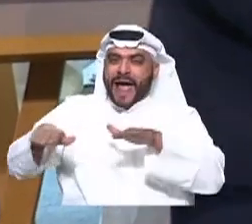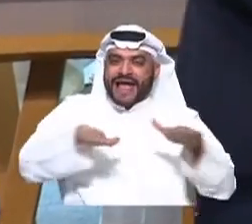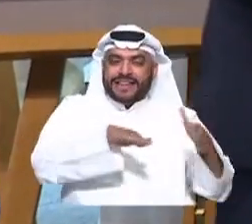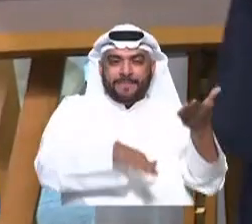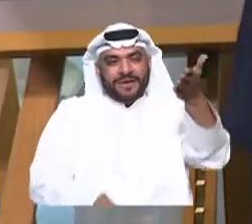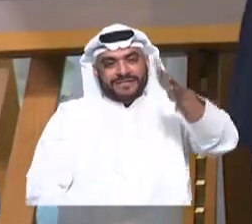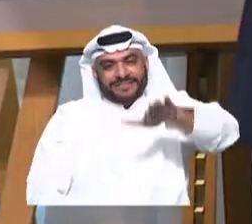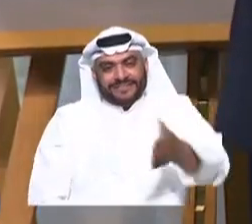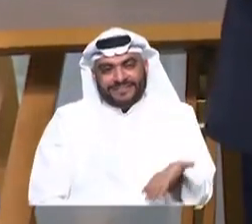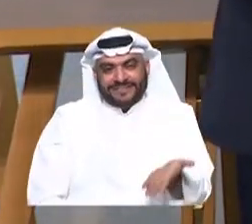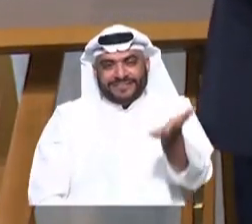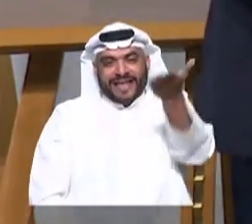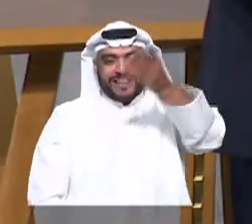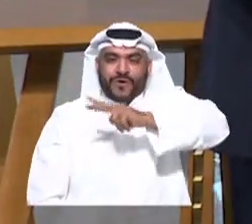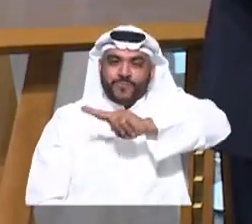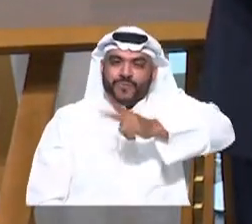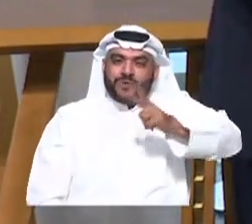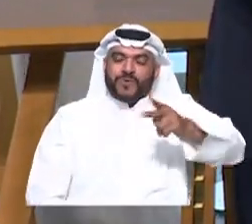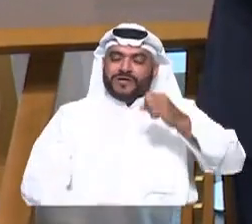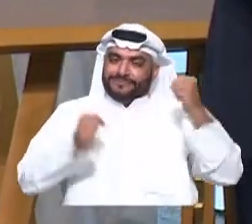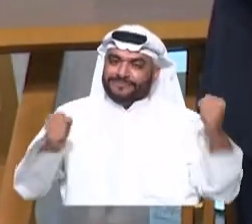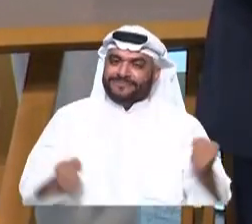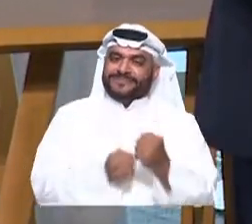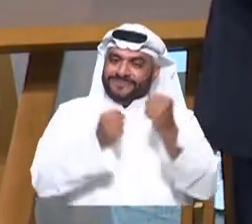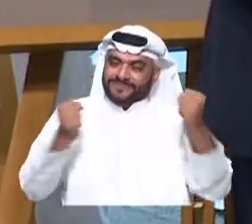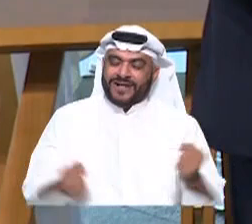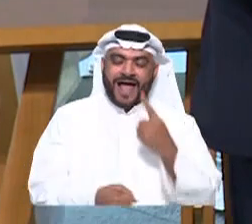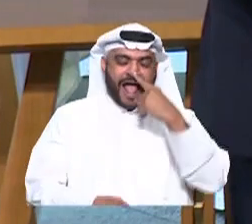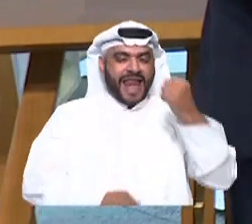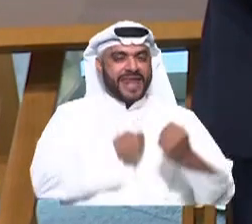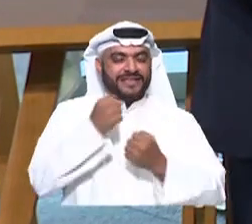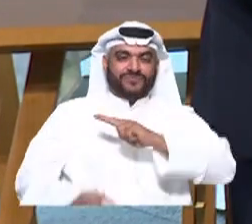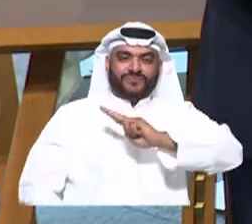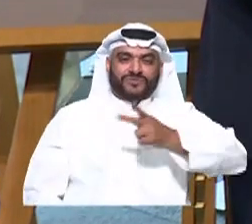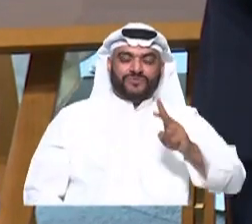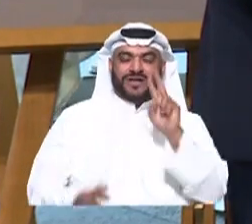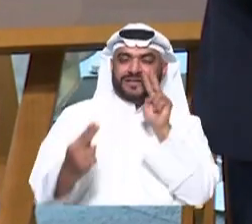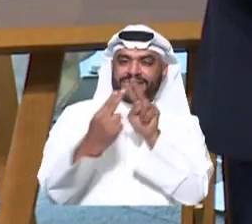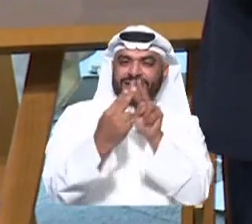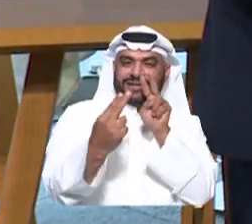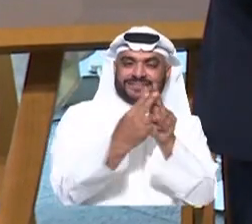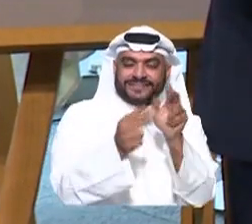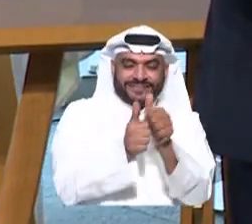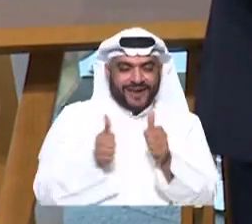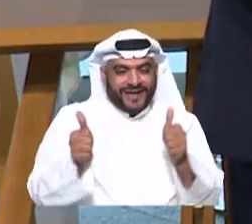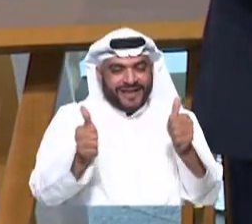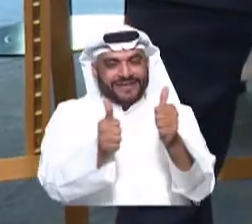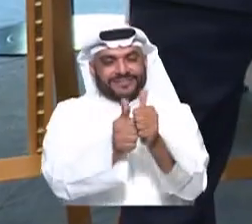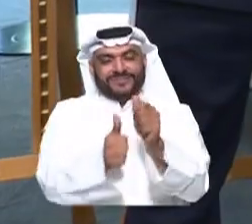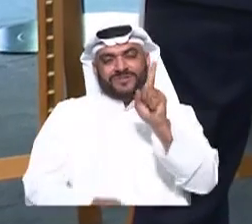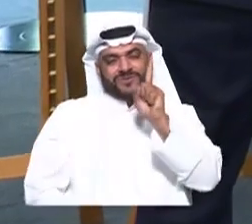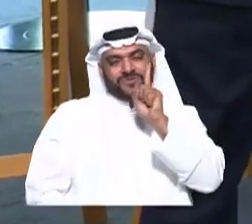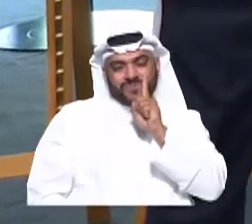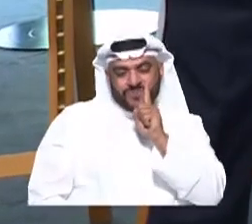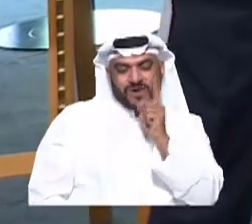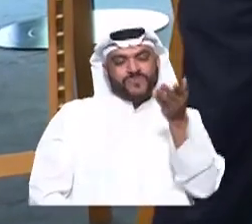المكتب على التنويع والتجديد بالبرامج والأنشطة، وضمنها لقاء للأحبة من أمهات